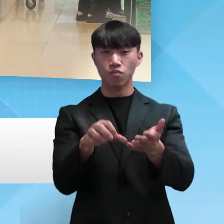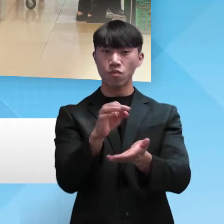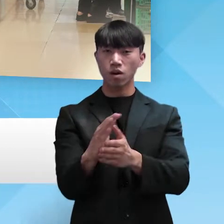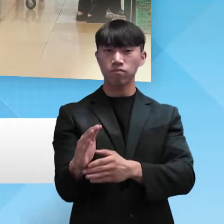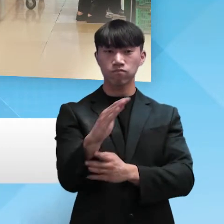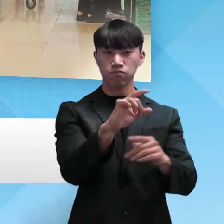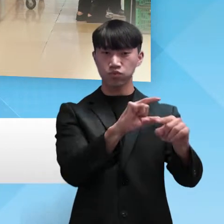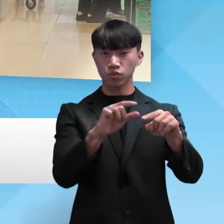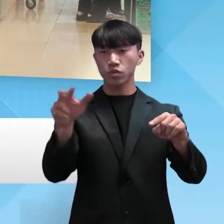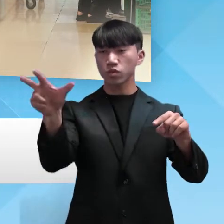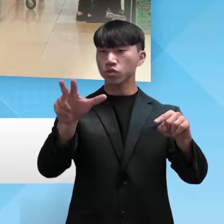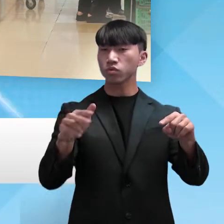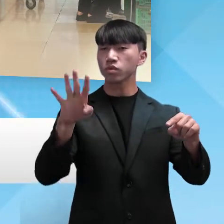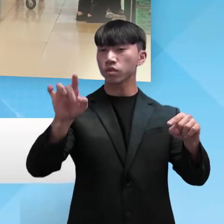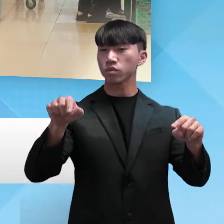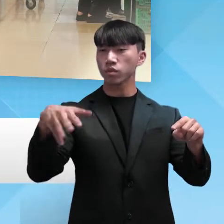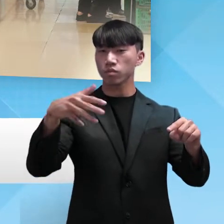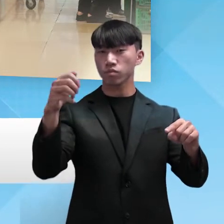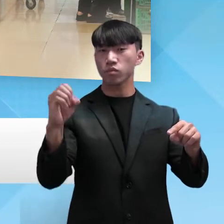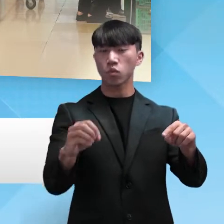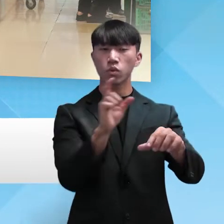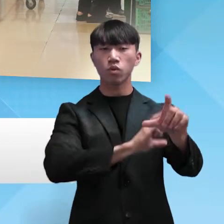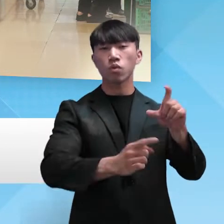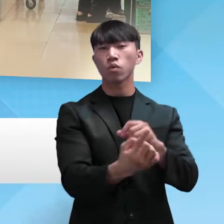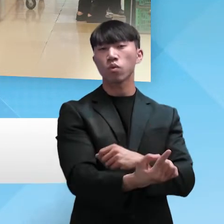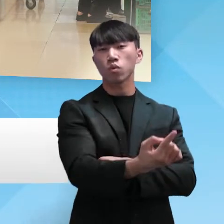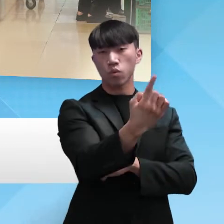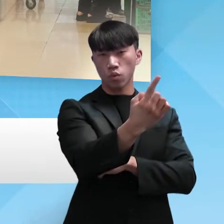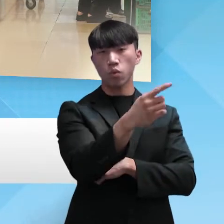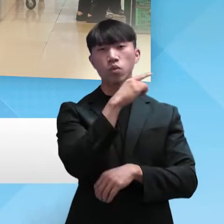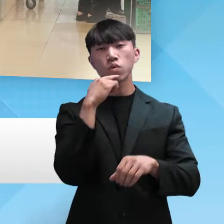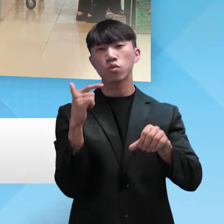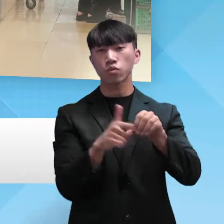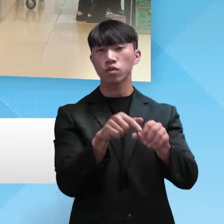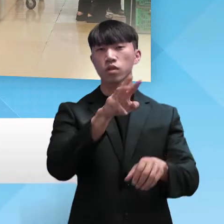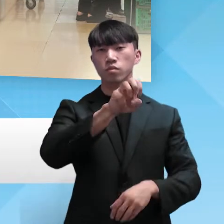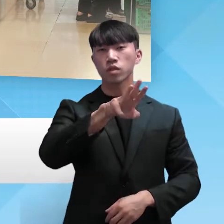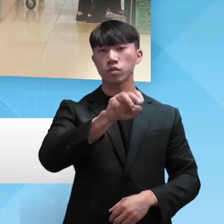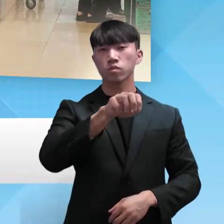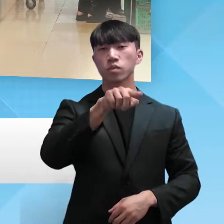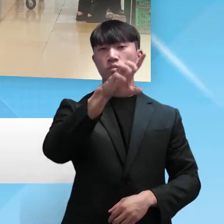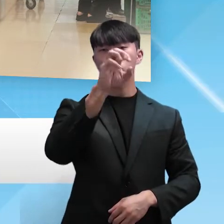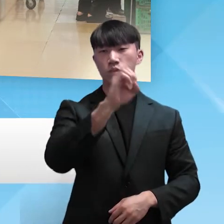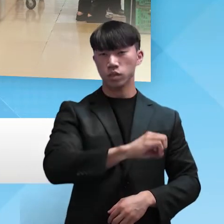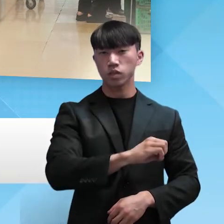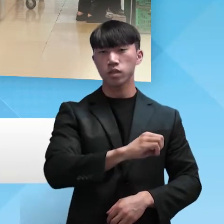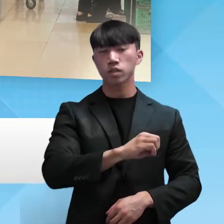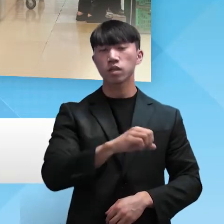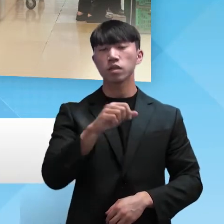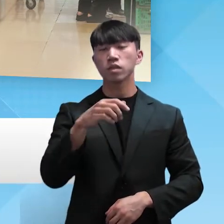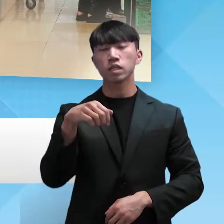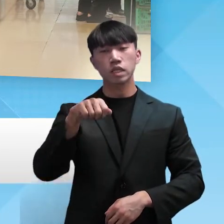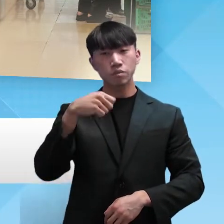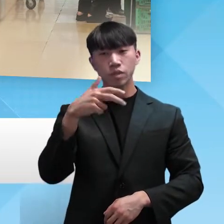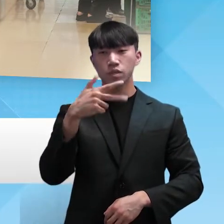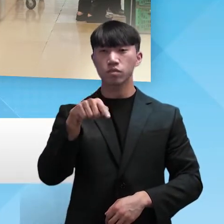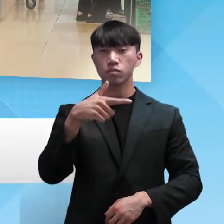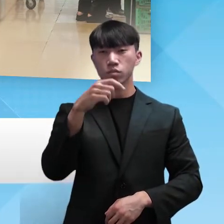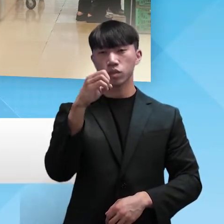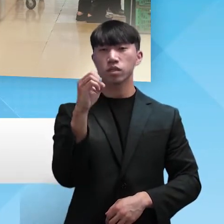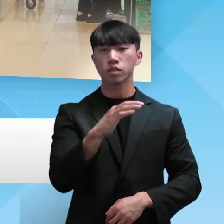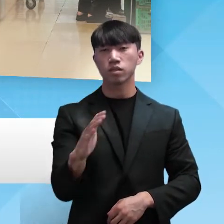소비자 물가 상승률은 전국 평균이 4.8%보다 높은 수치로 석유류 33.3%,